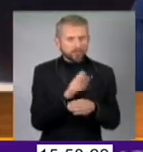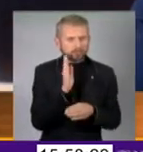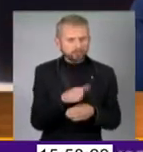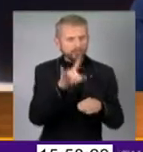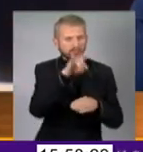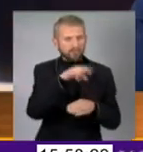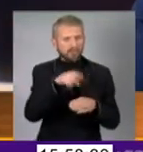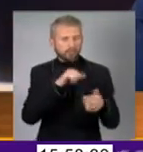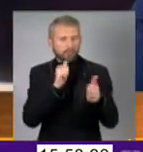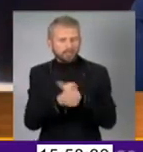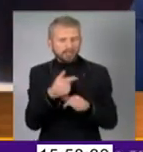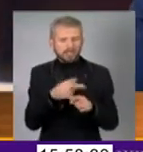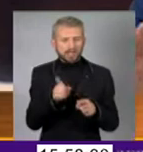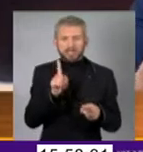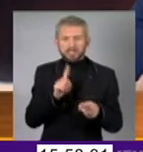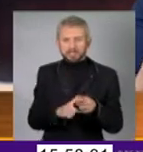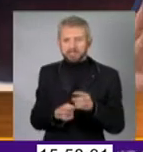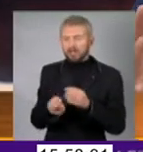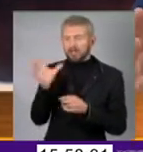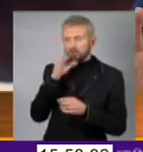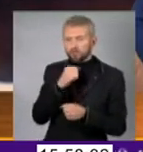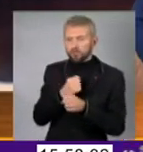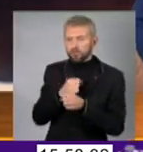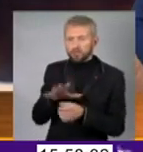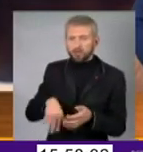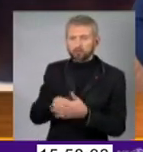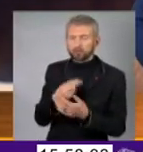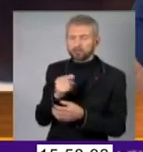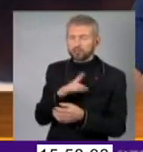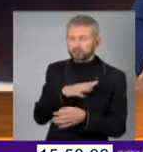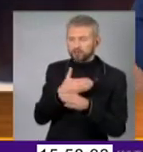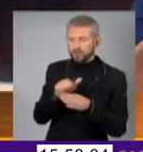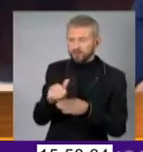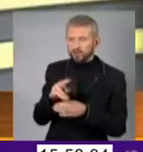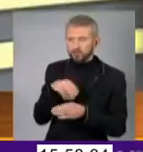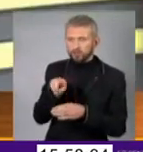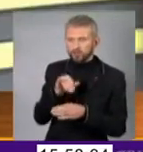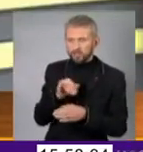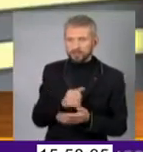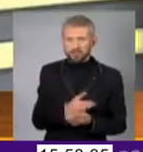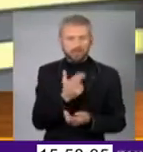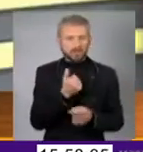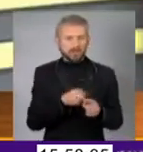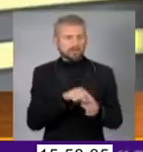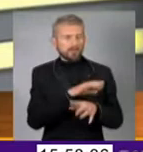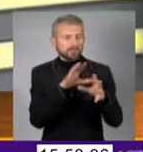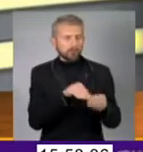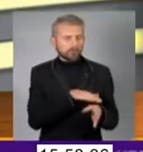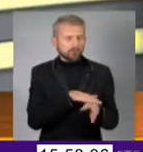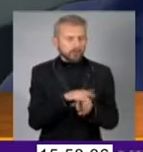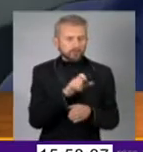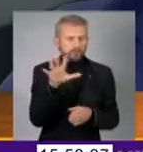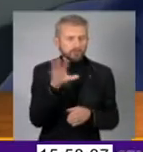вікна поміняні. Тобто це вдалося зробити це повністю саме за рахунок тих коштів, які були ось в листопаді перераховані, правильно? Це в цілому тотально за всі